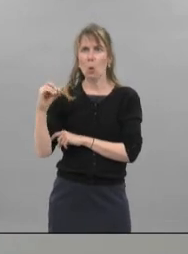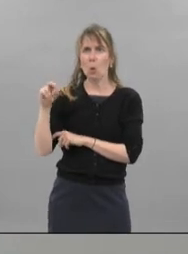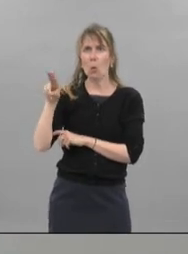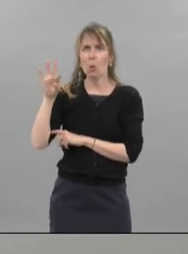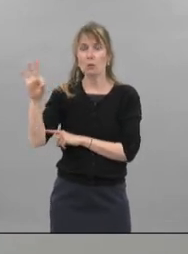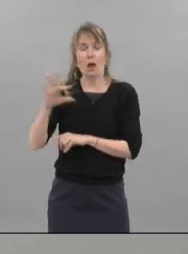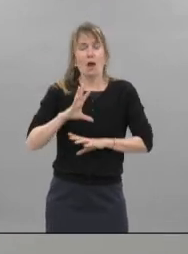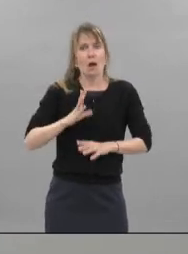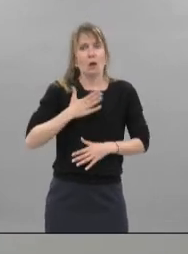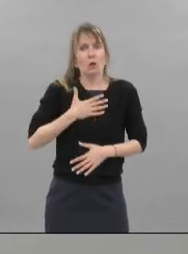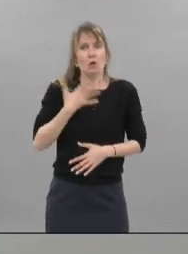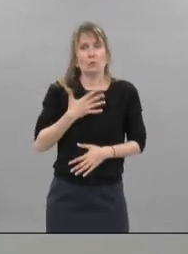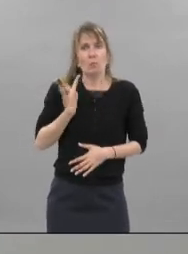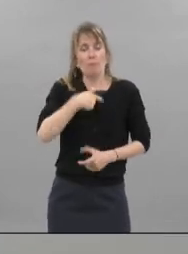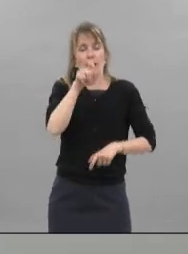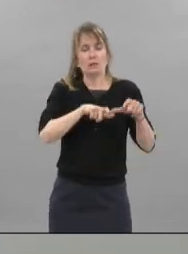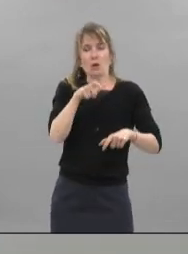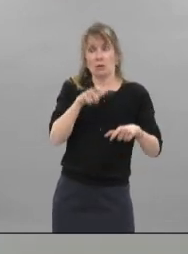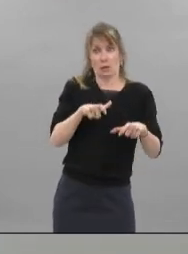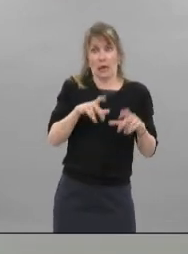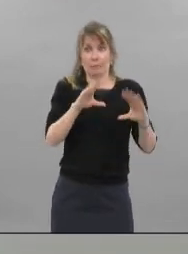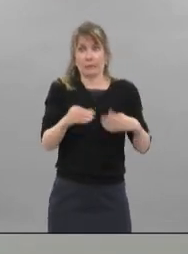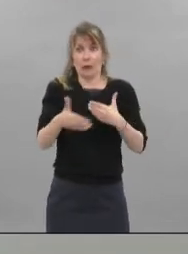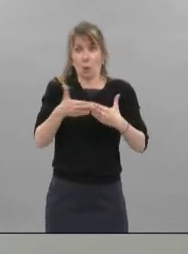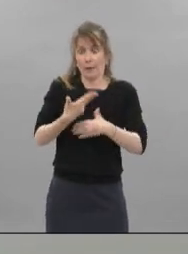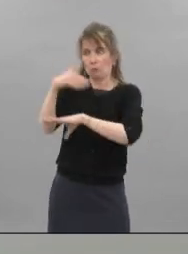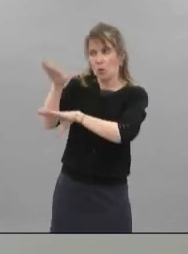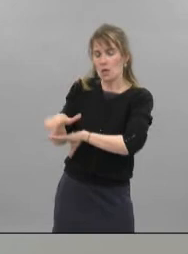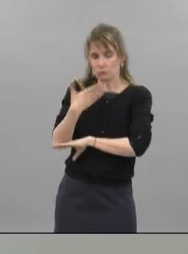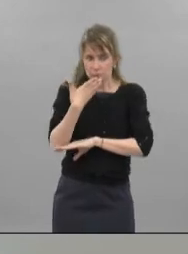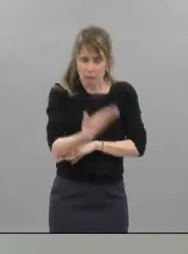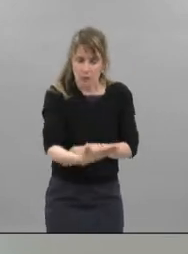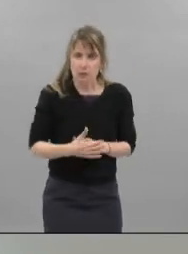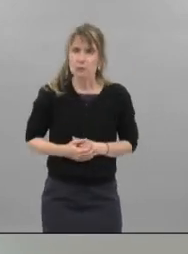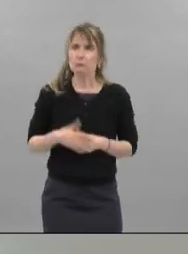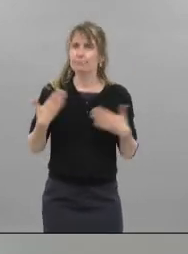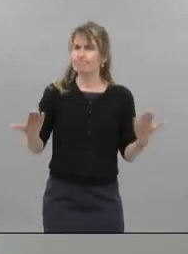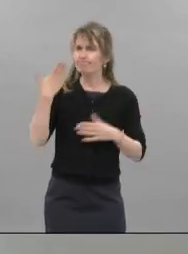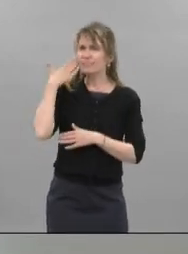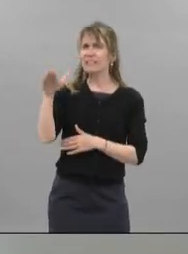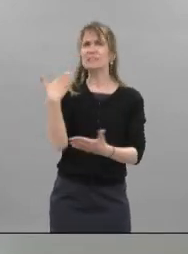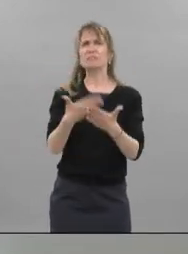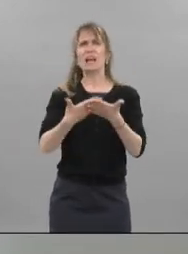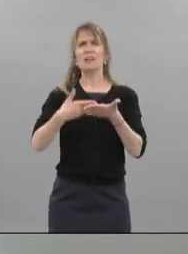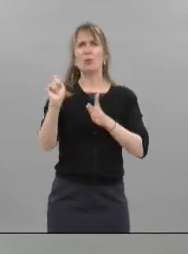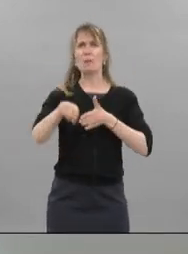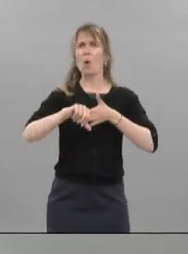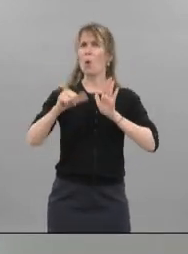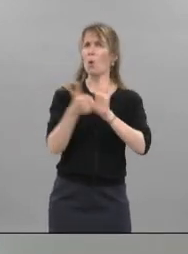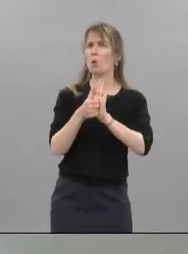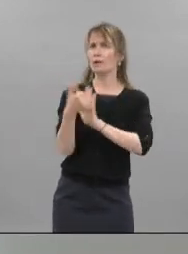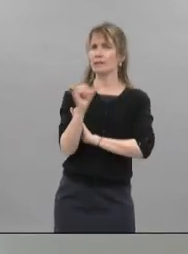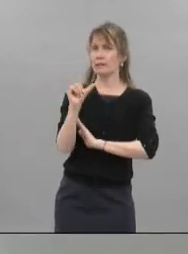remercie. Nous le savons bien collectivement, cette compétence est une compétence qui relève au préfet en